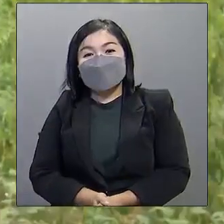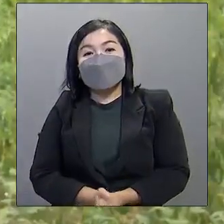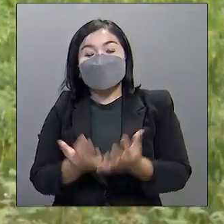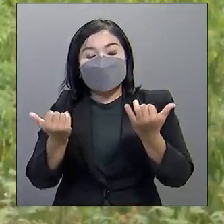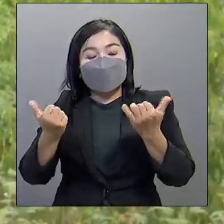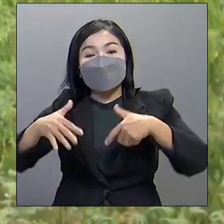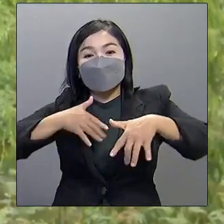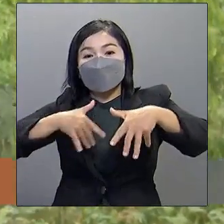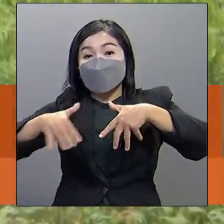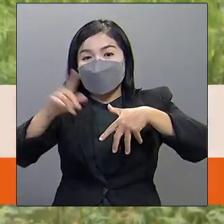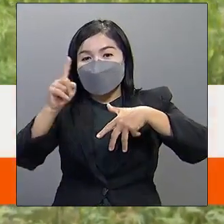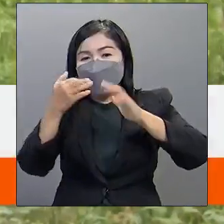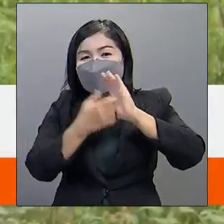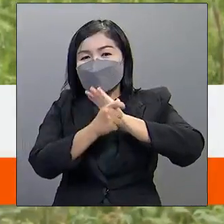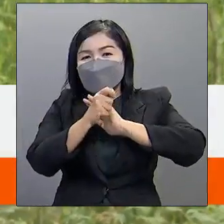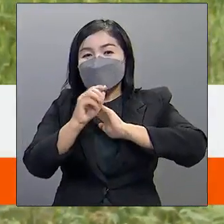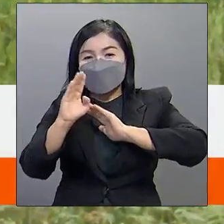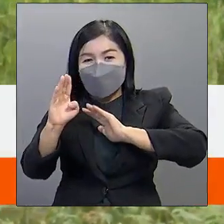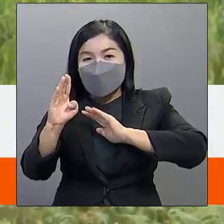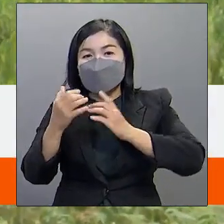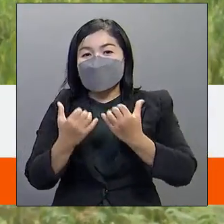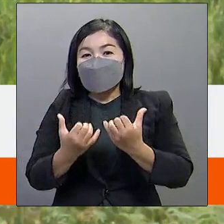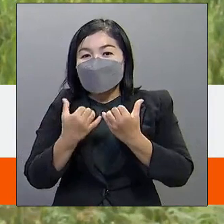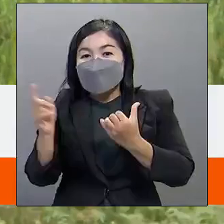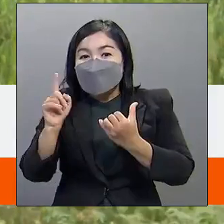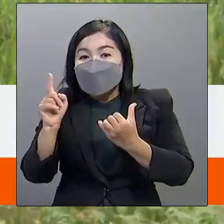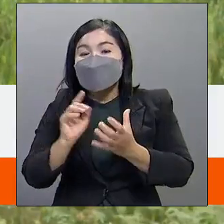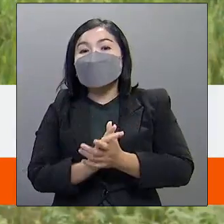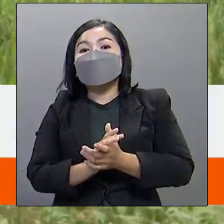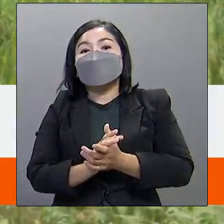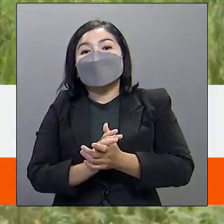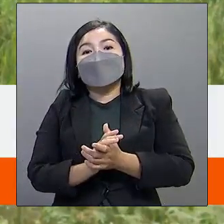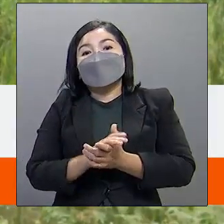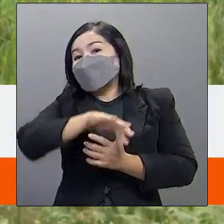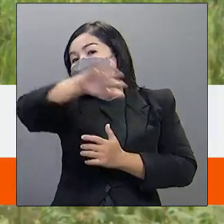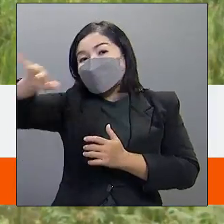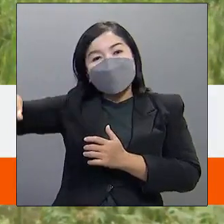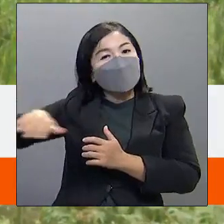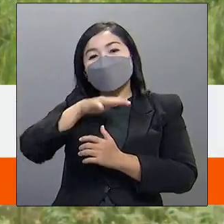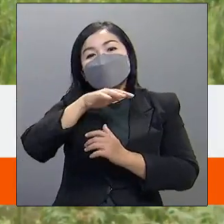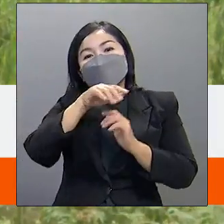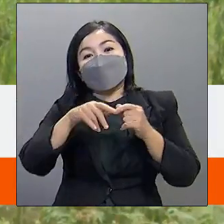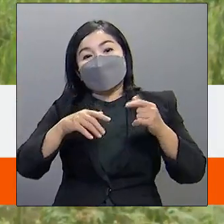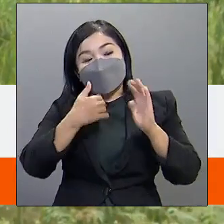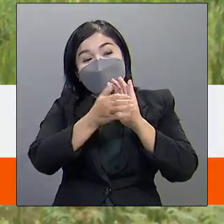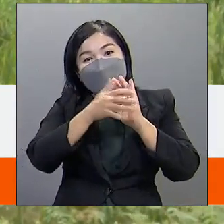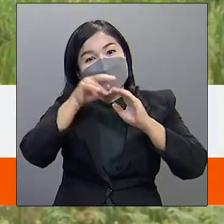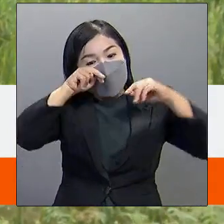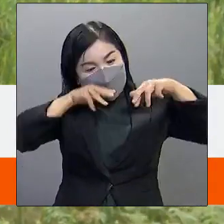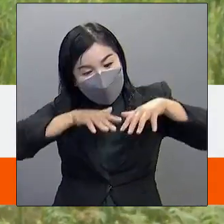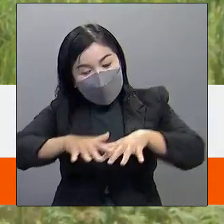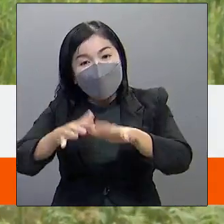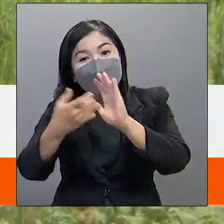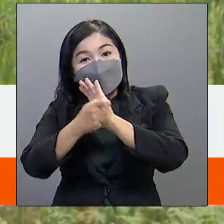คุณผู้ชมคะสถานการณ์ที่จังหวัดอุบลราชธานีซึ่งถือว่าเป็นจังหวัดที่ต้องรวบรวมน้ำจากภาคอีสานแทบทั้งหมดมาลงสู่แม่น้ำมูลในเวล